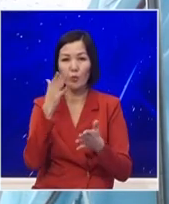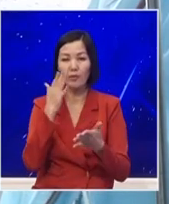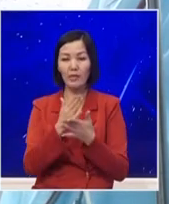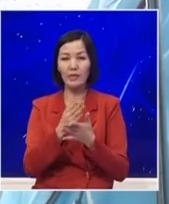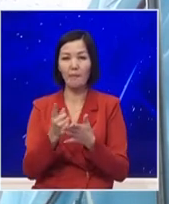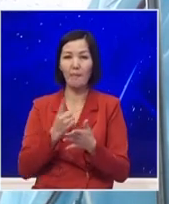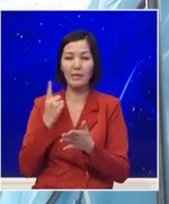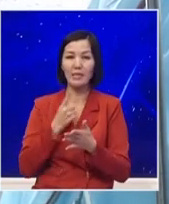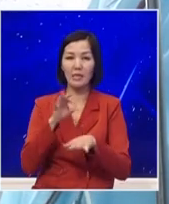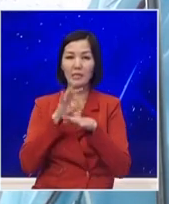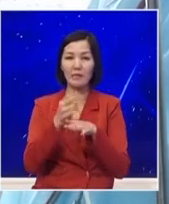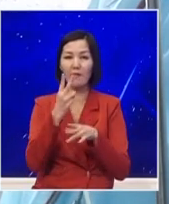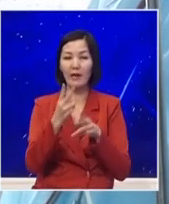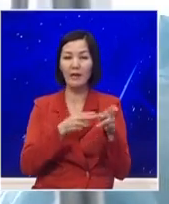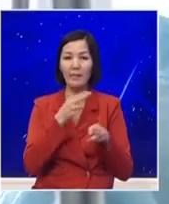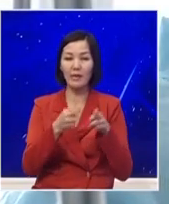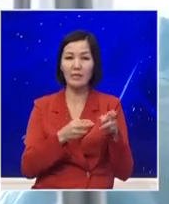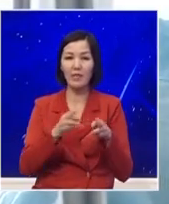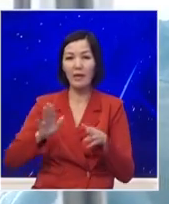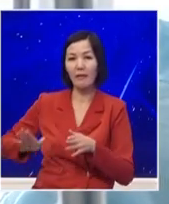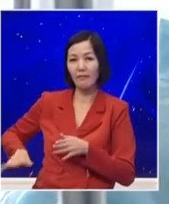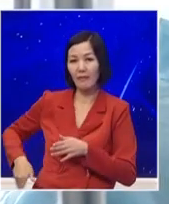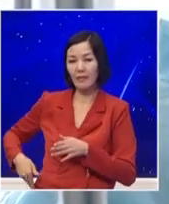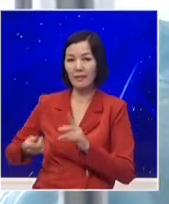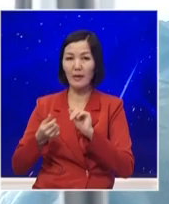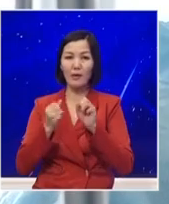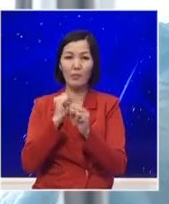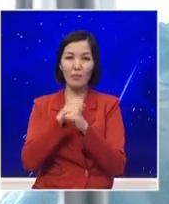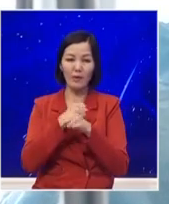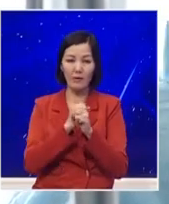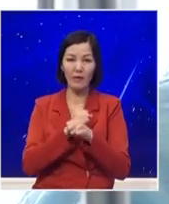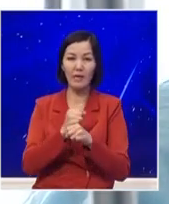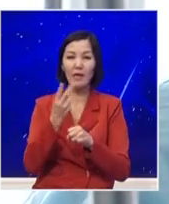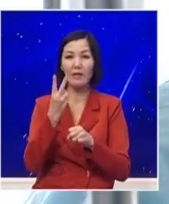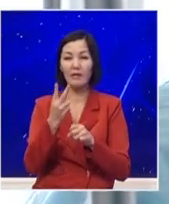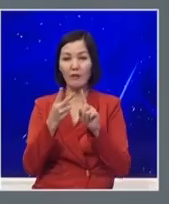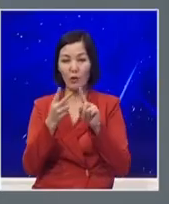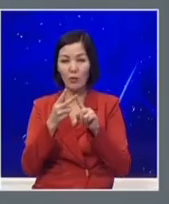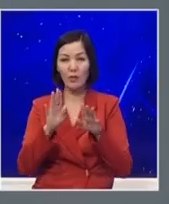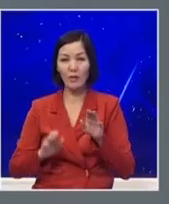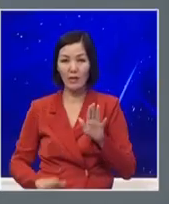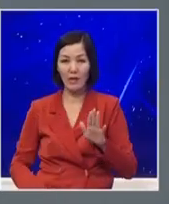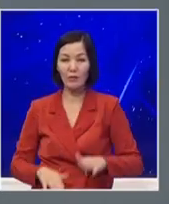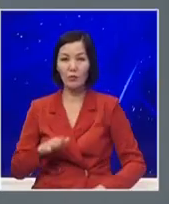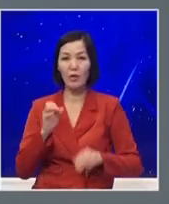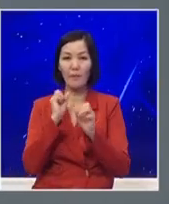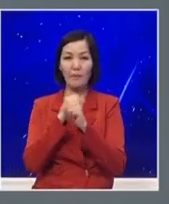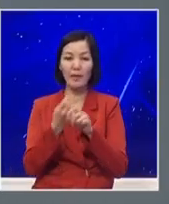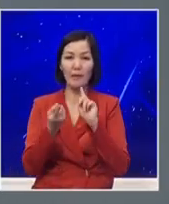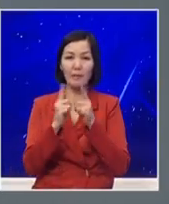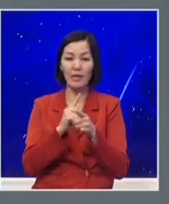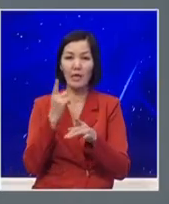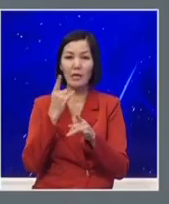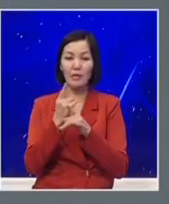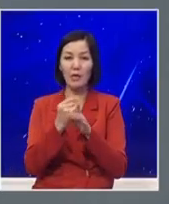мастер-класса было проведено две операции. Одна на тазобедренный сустав, вторая на коленный. Особое внимание уделялось тому, как правильно размещать импланты и